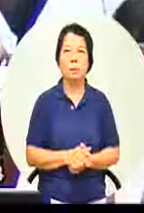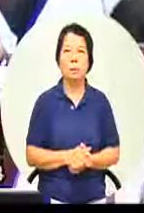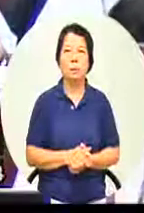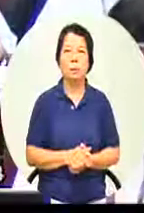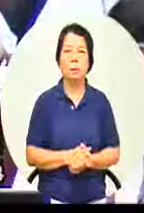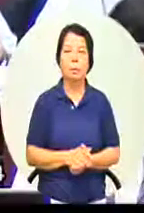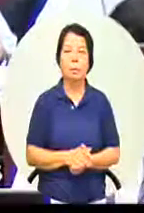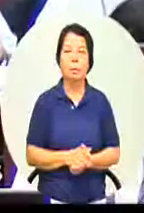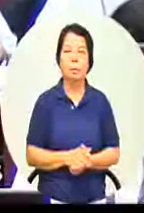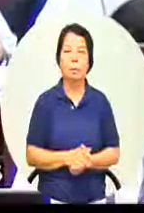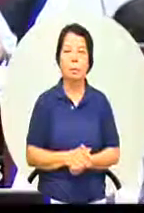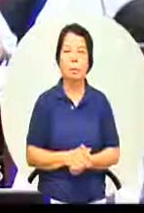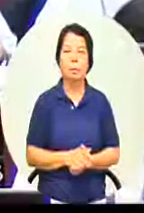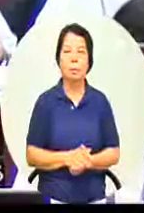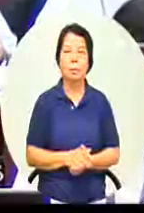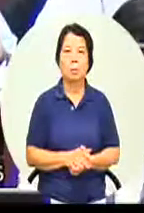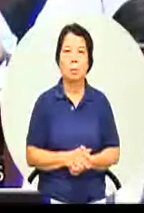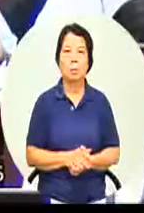是